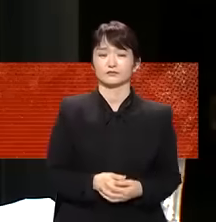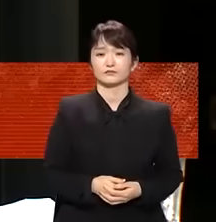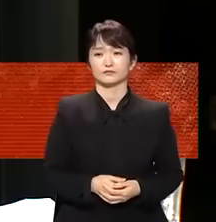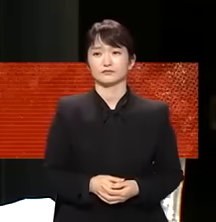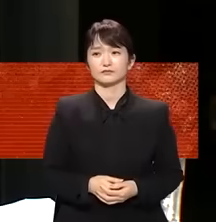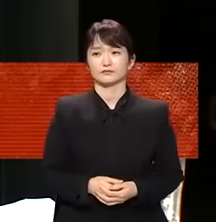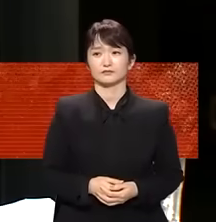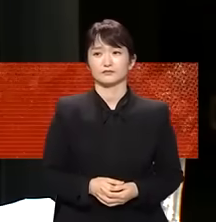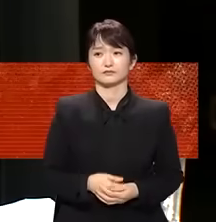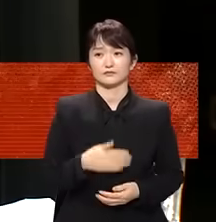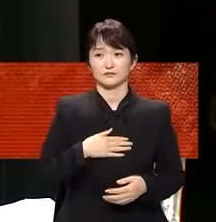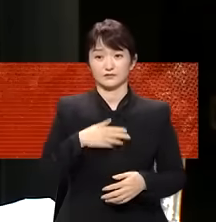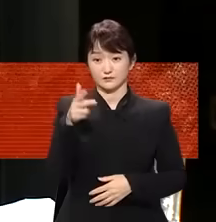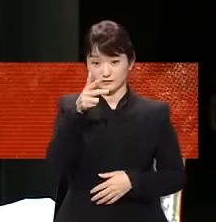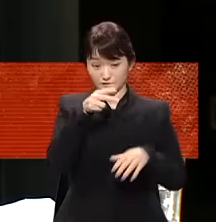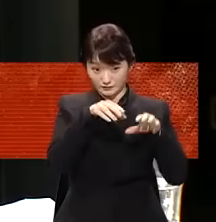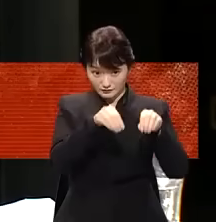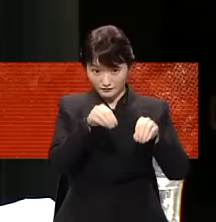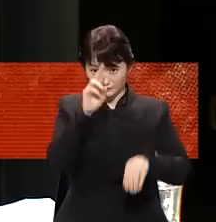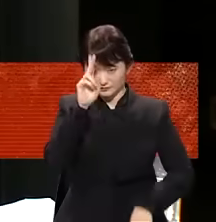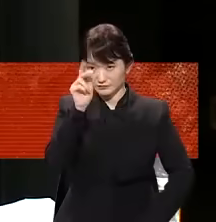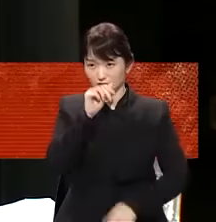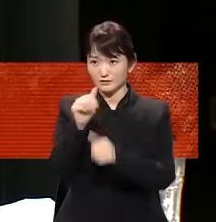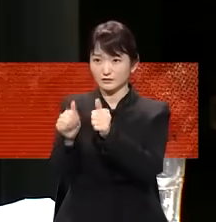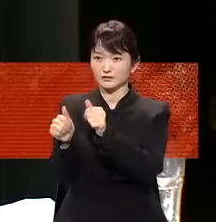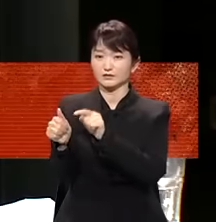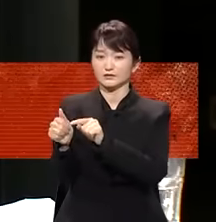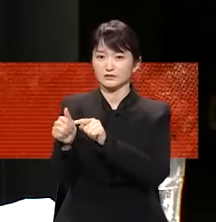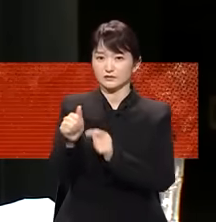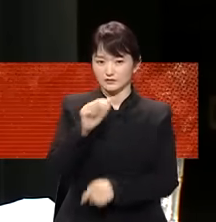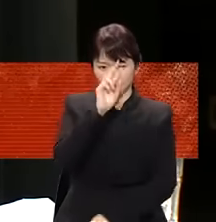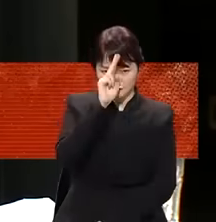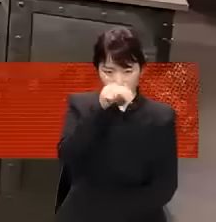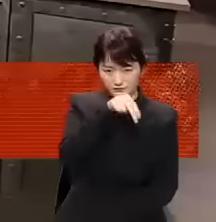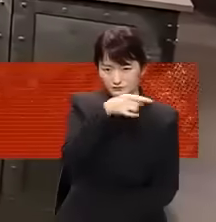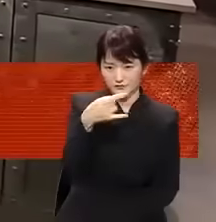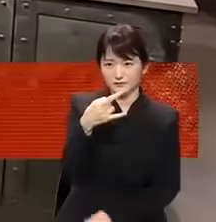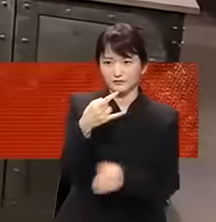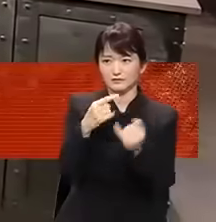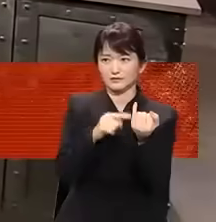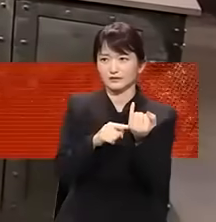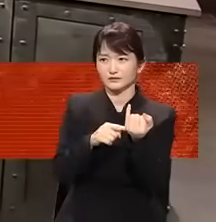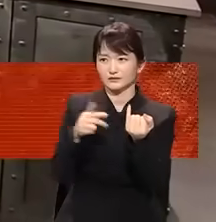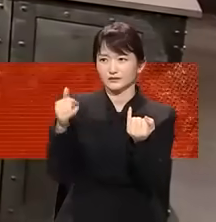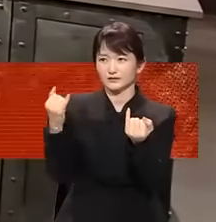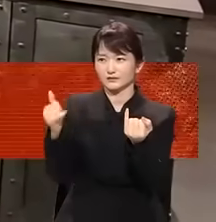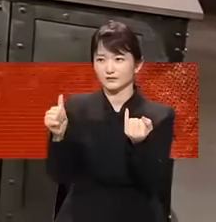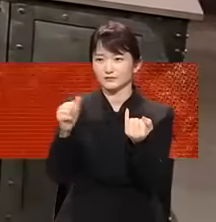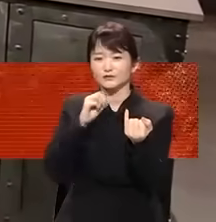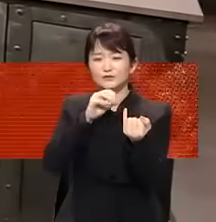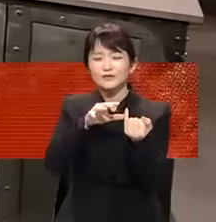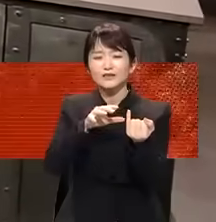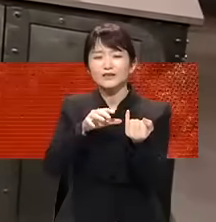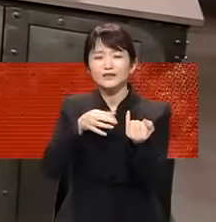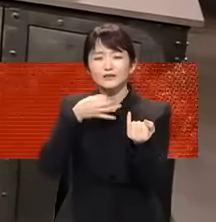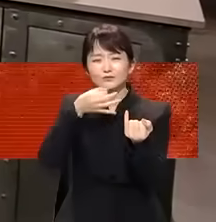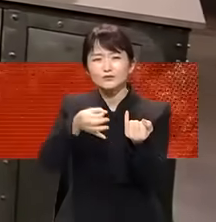카메라 딱 꺼지면 박지 변호사님이 우리 박상 교수님한테 나 이러잖아요